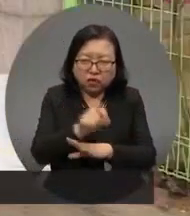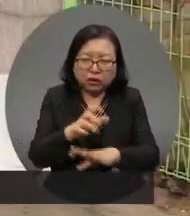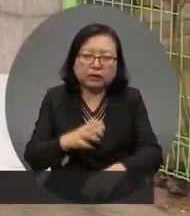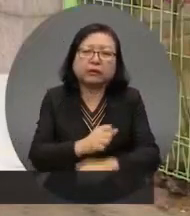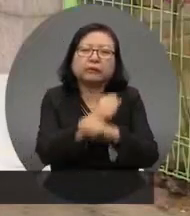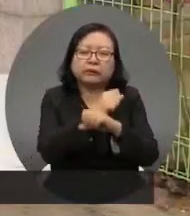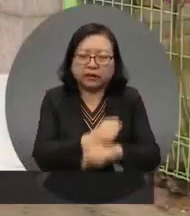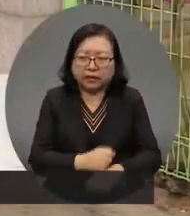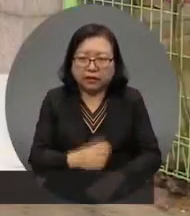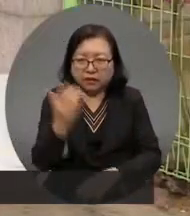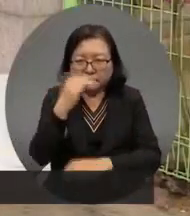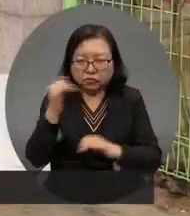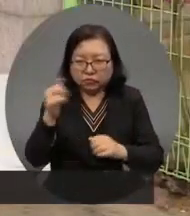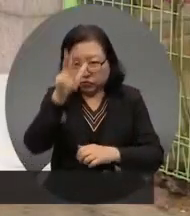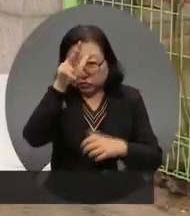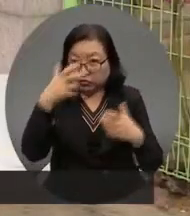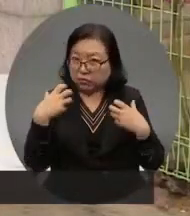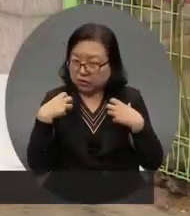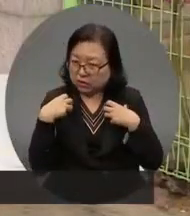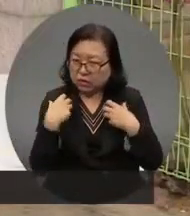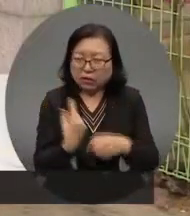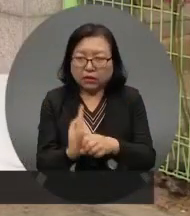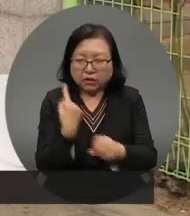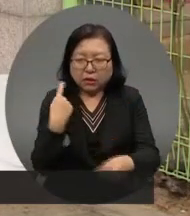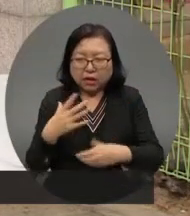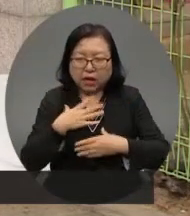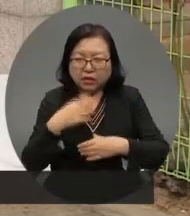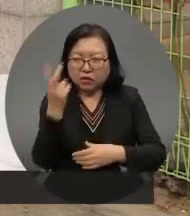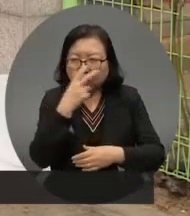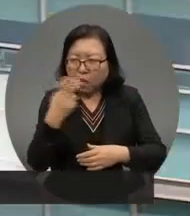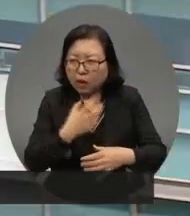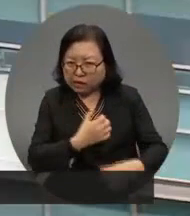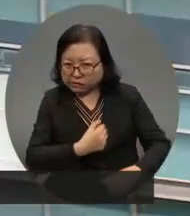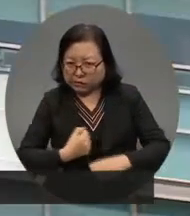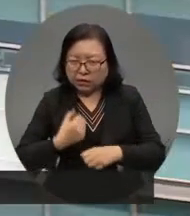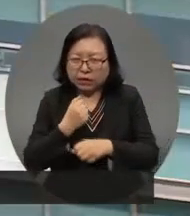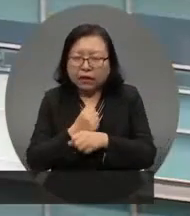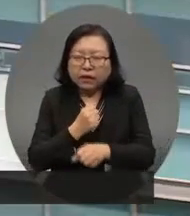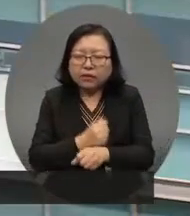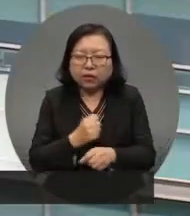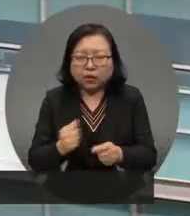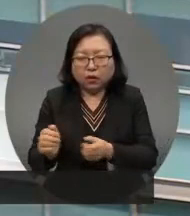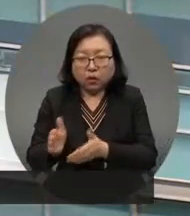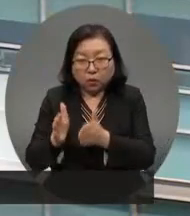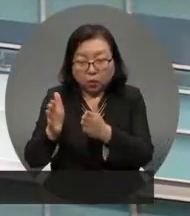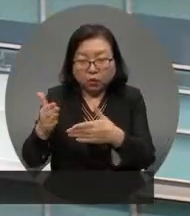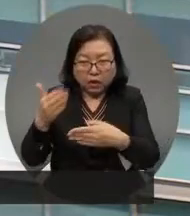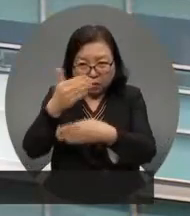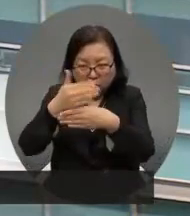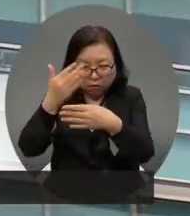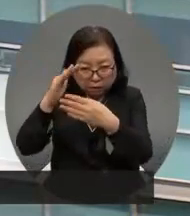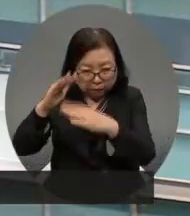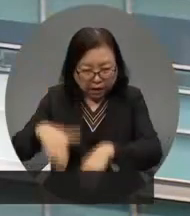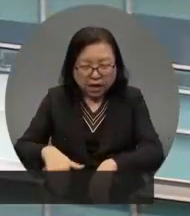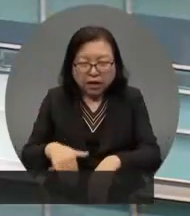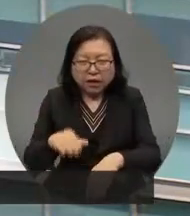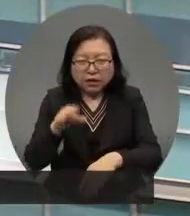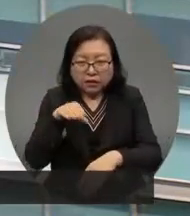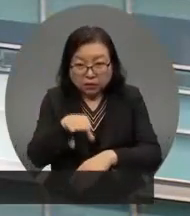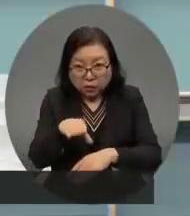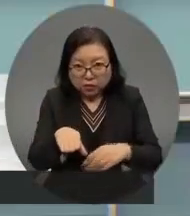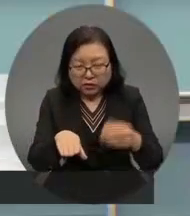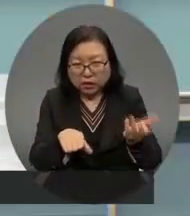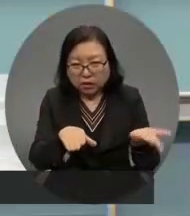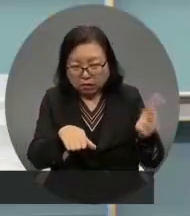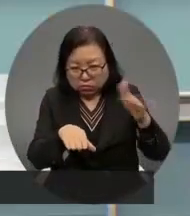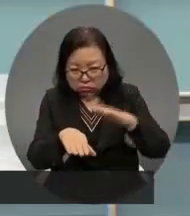충북경찰청 형사기동 2팀은 지난해 안전관리 소홀 등으로 도로가 옹벽 산사태가 발생해 주행 중이던 승용차 두 대를